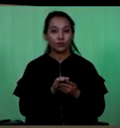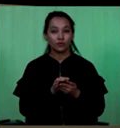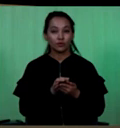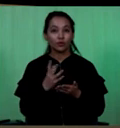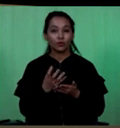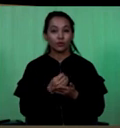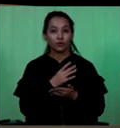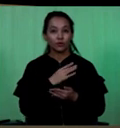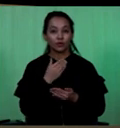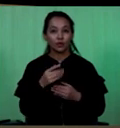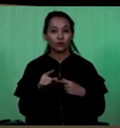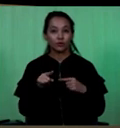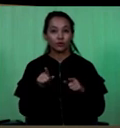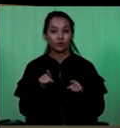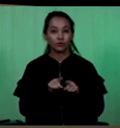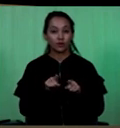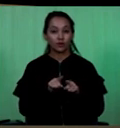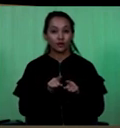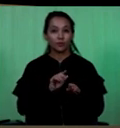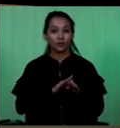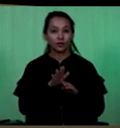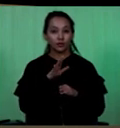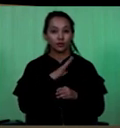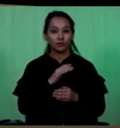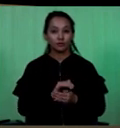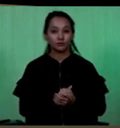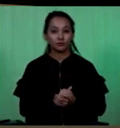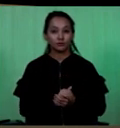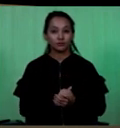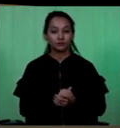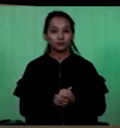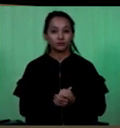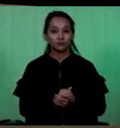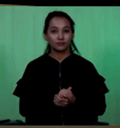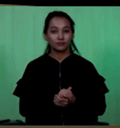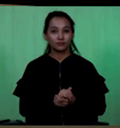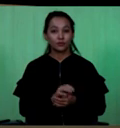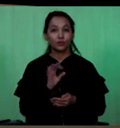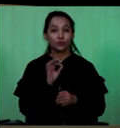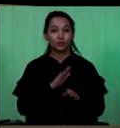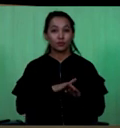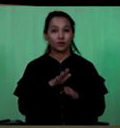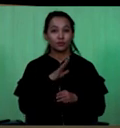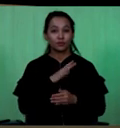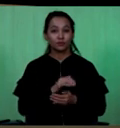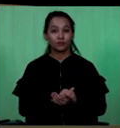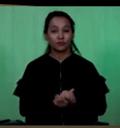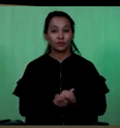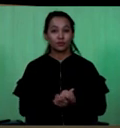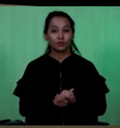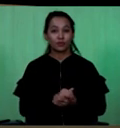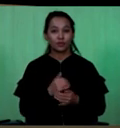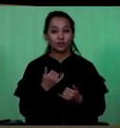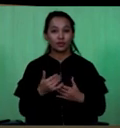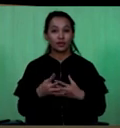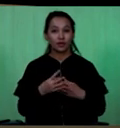edi. Sizlar ham xuddi shu tartibda bajardingizmi? Unday bo'lsa, to'g'ri bajargansiz. Keling, endi